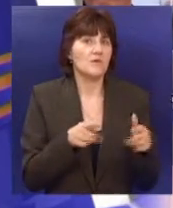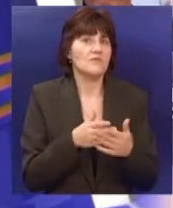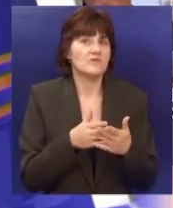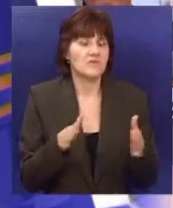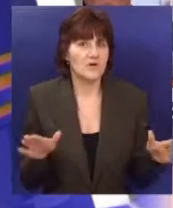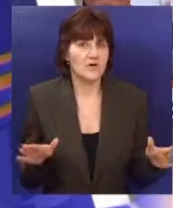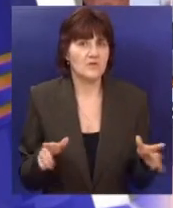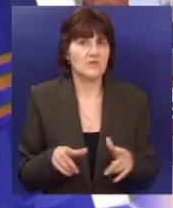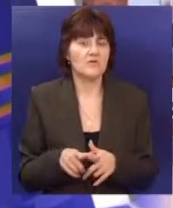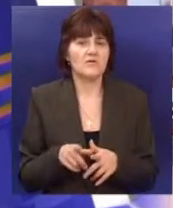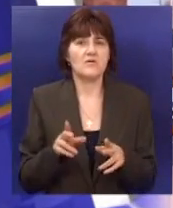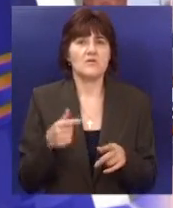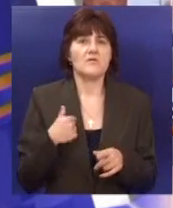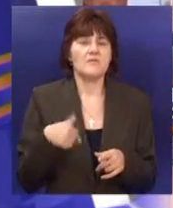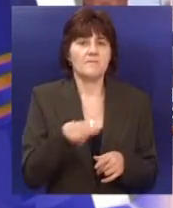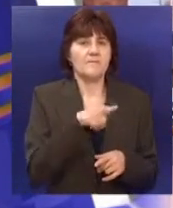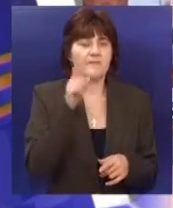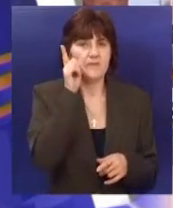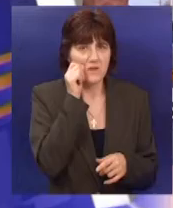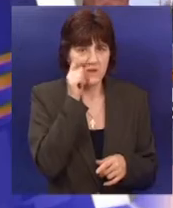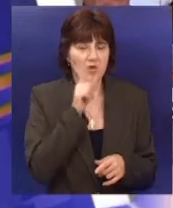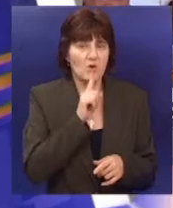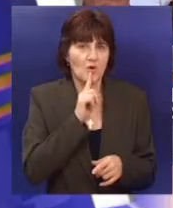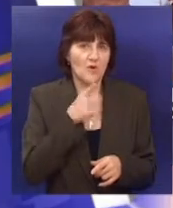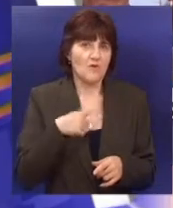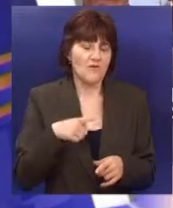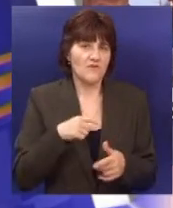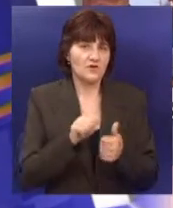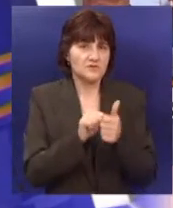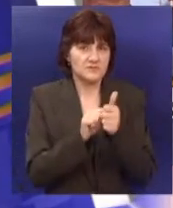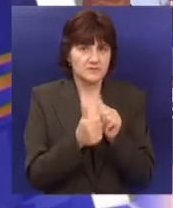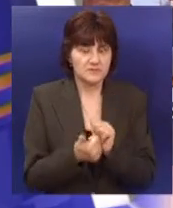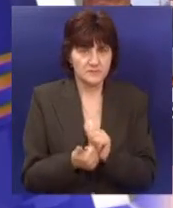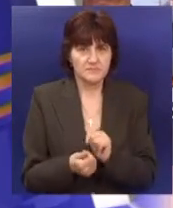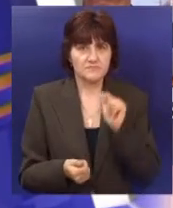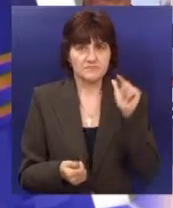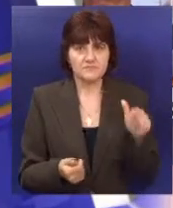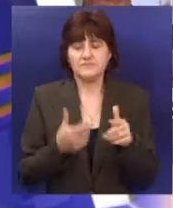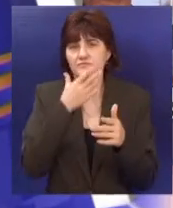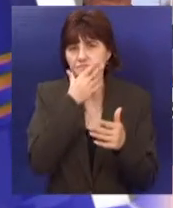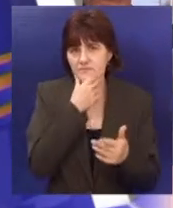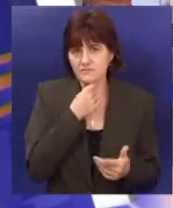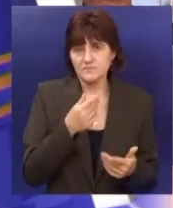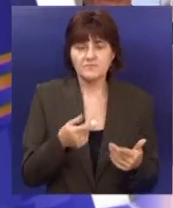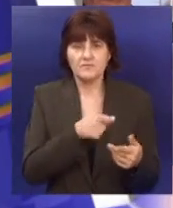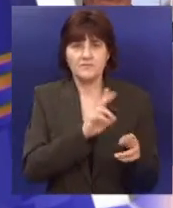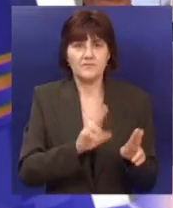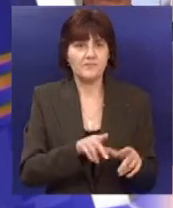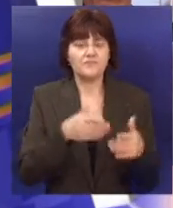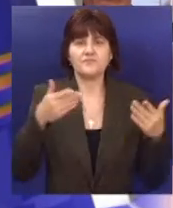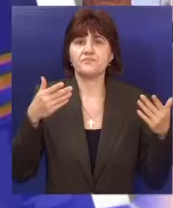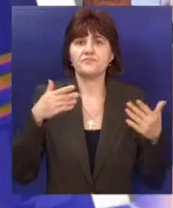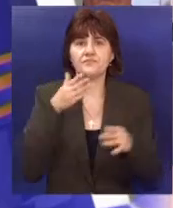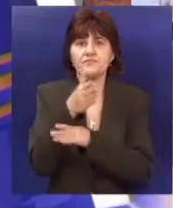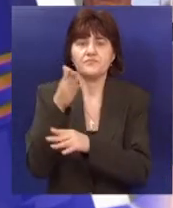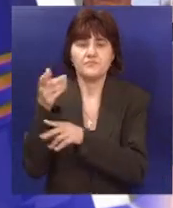omogućili, s obzirom da su ovo otvoreni javni objekti, omogućili građanima koji upražnjavaju rekreaciju da na pristupačnim objektima bez materijalne